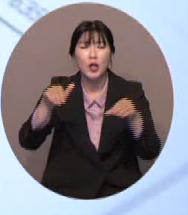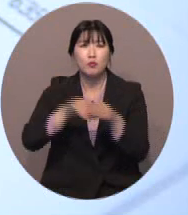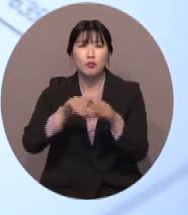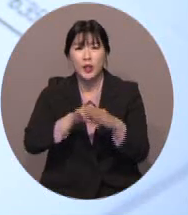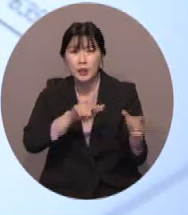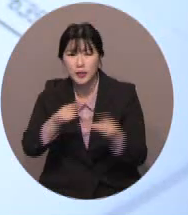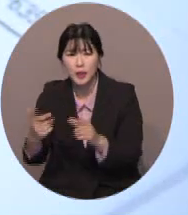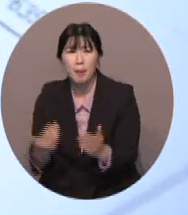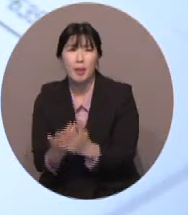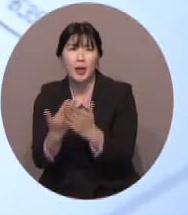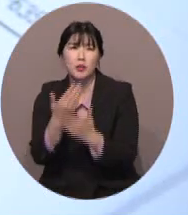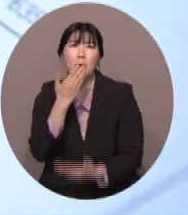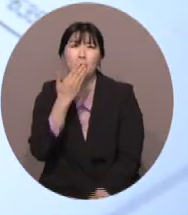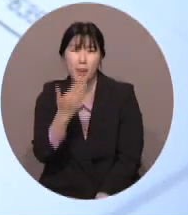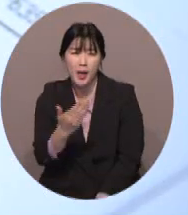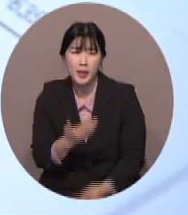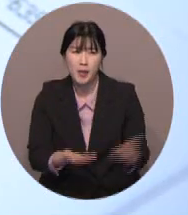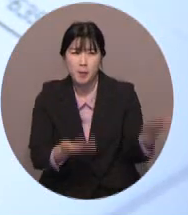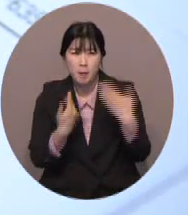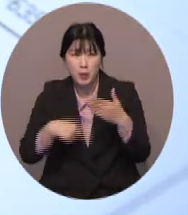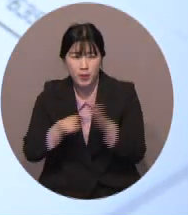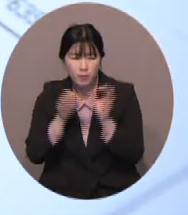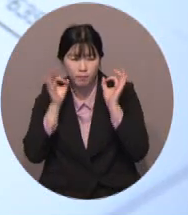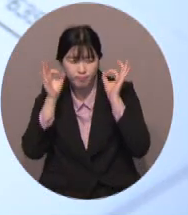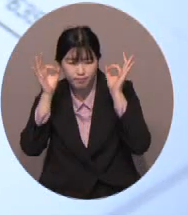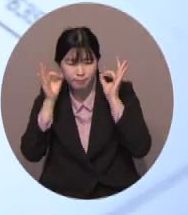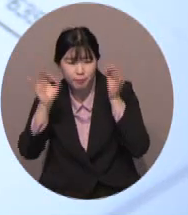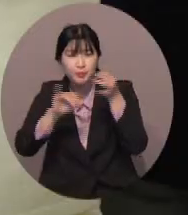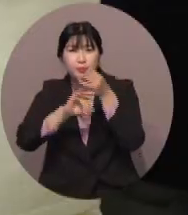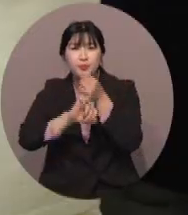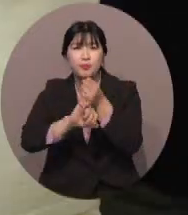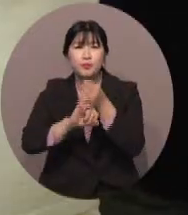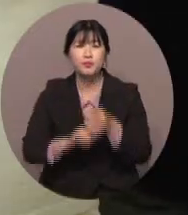측면에서 발전할 것이라며 유치해 최선을 다하겠다고 말했습니다